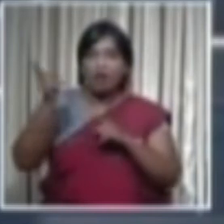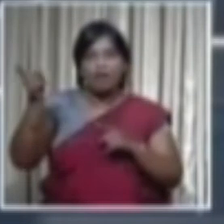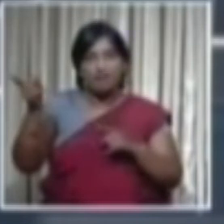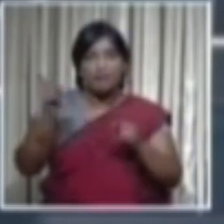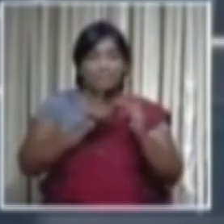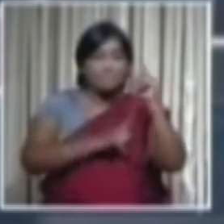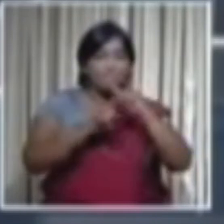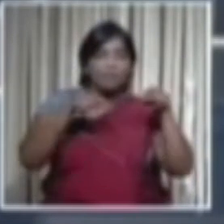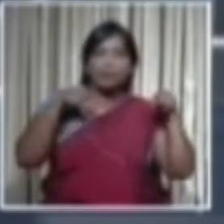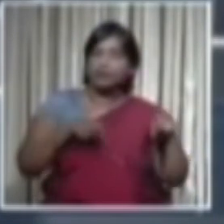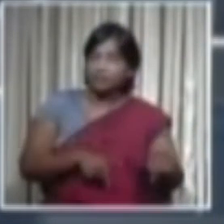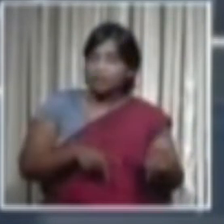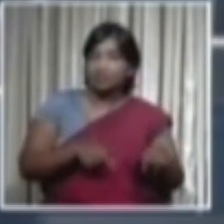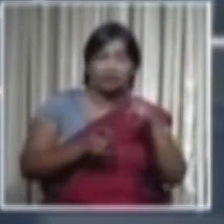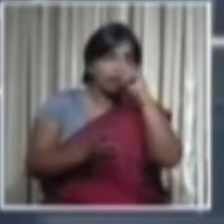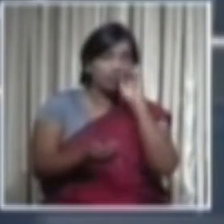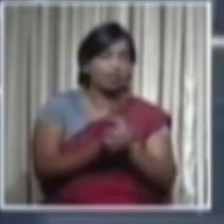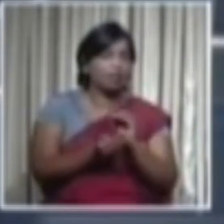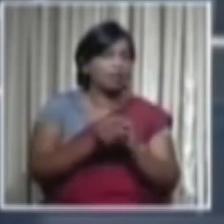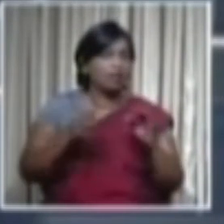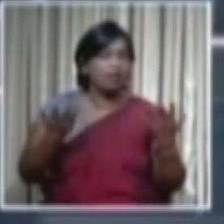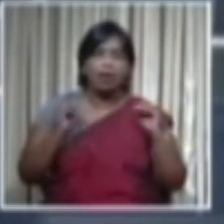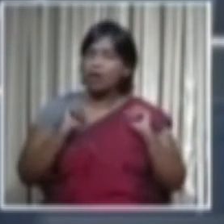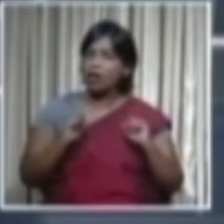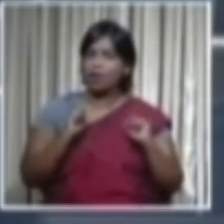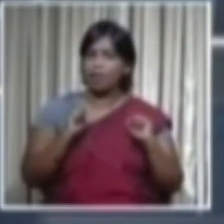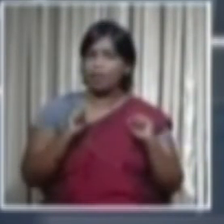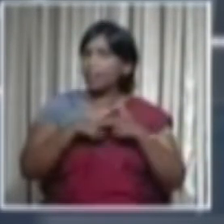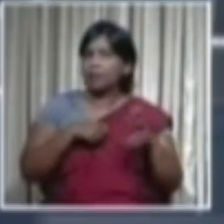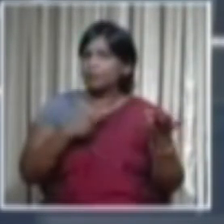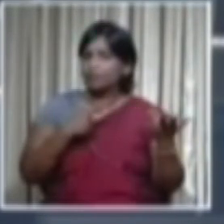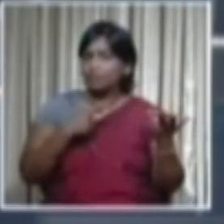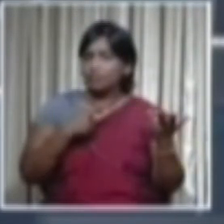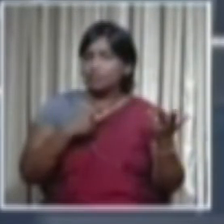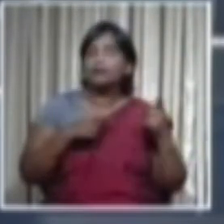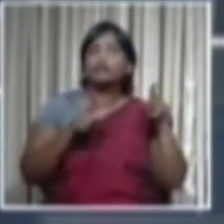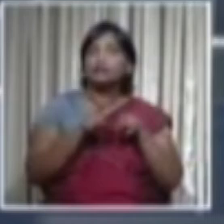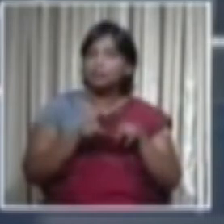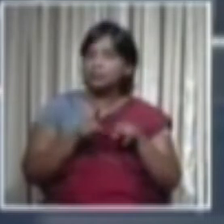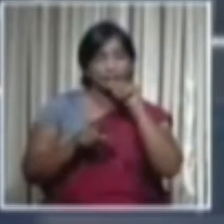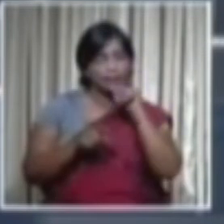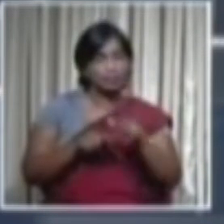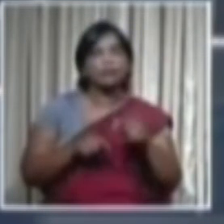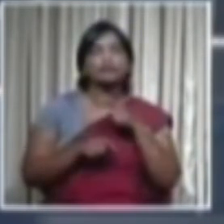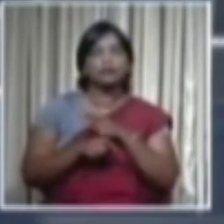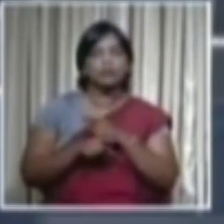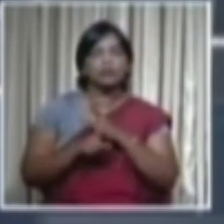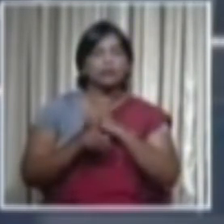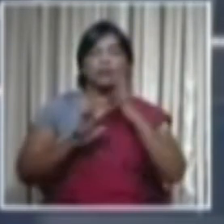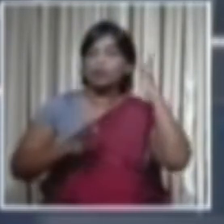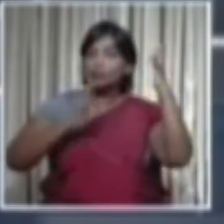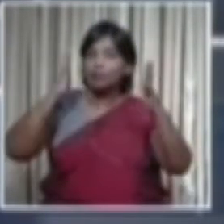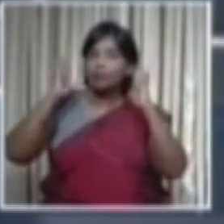මේ සභාගර්භය ඇතුලේ ආරක්ෂාව නැති වෙන්නත් කොහොමද කතානායකතුමනි හේතුව වෙන්නේ? ඒ නිසා මේක ඉතා පැහැදිලි